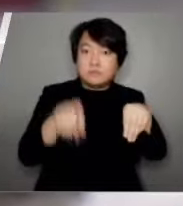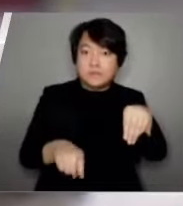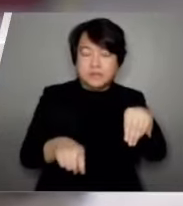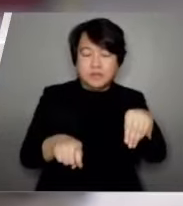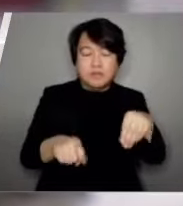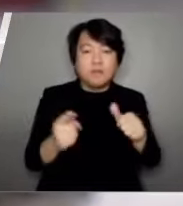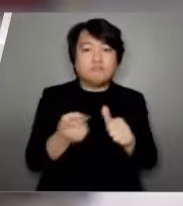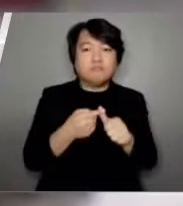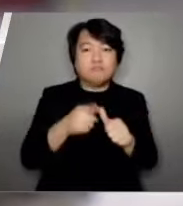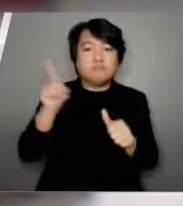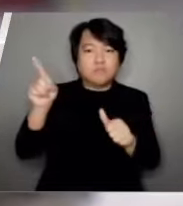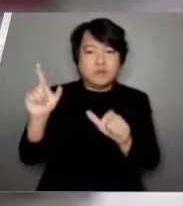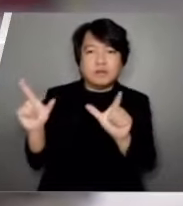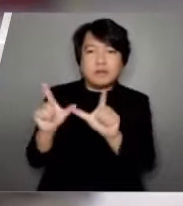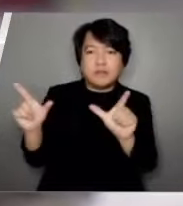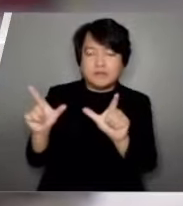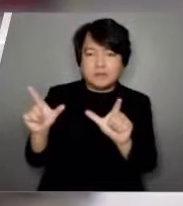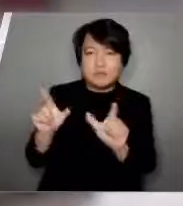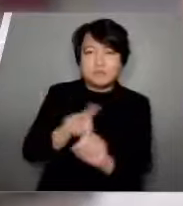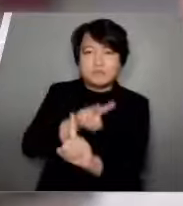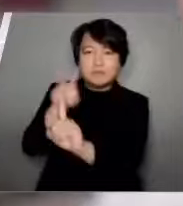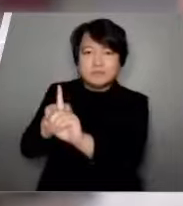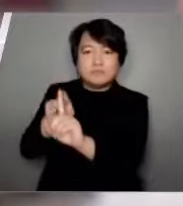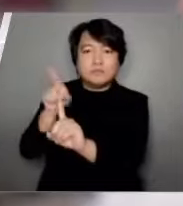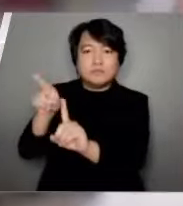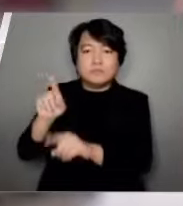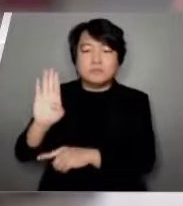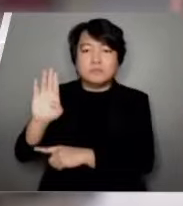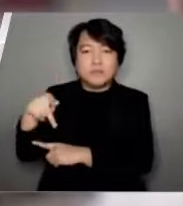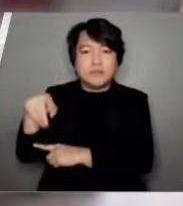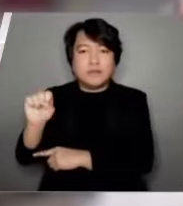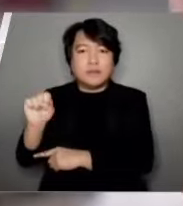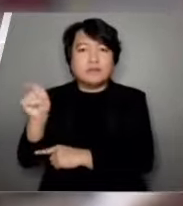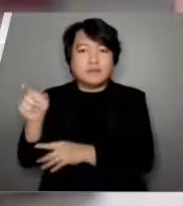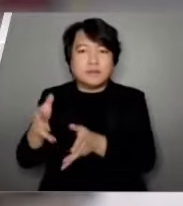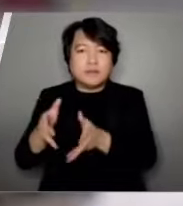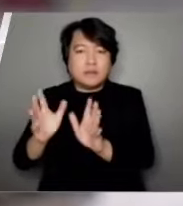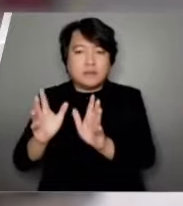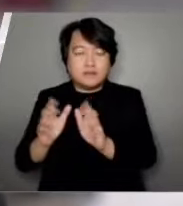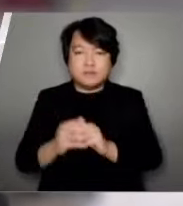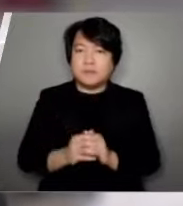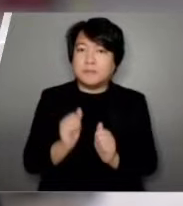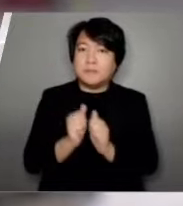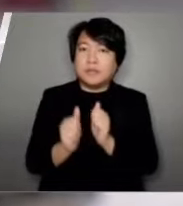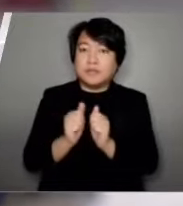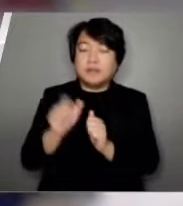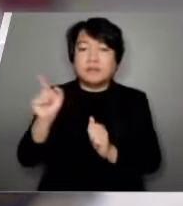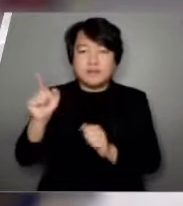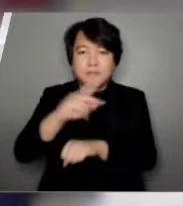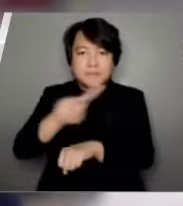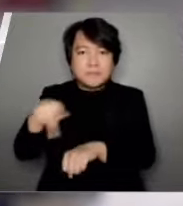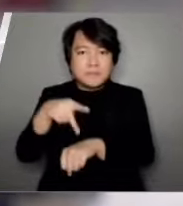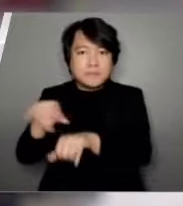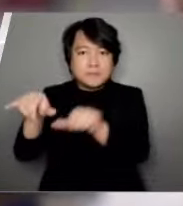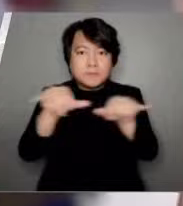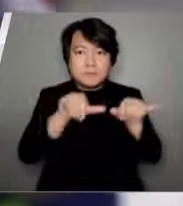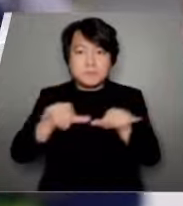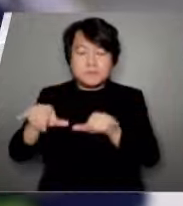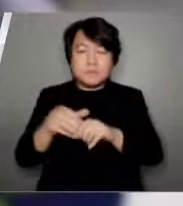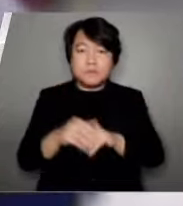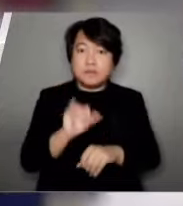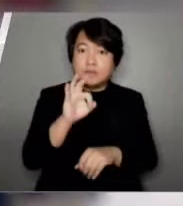o lisensya sa BPS ng DTI. Ito po ang Bureau of Philippine Standards. At kung ikaw na may importer, dapat meron kang